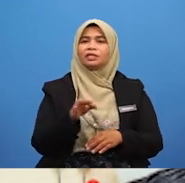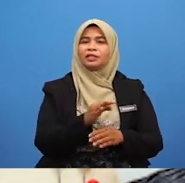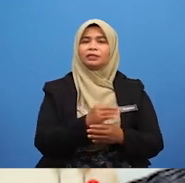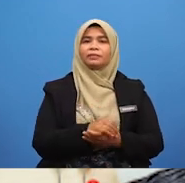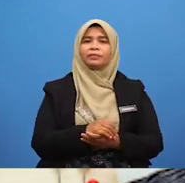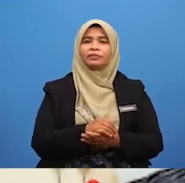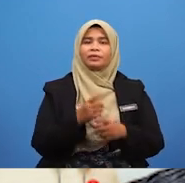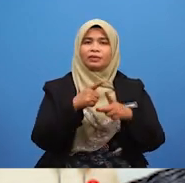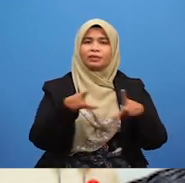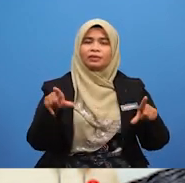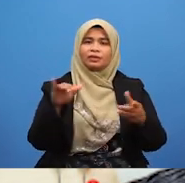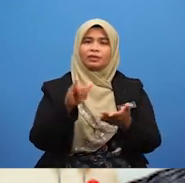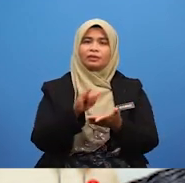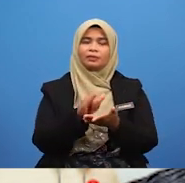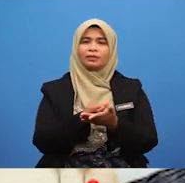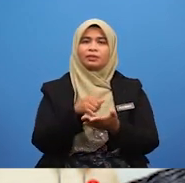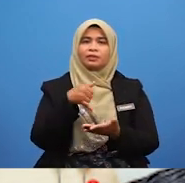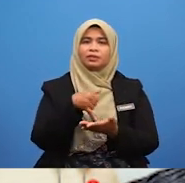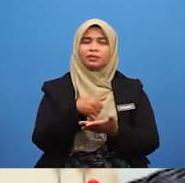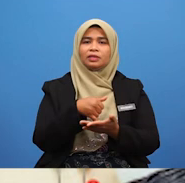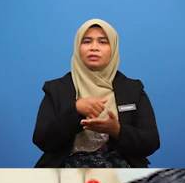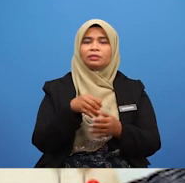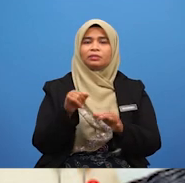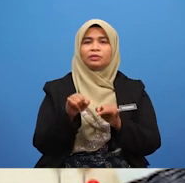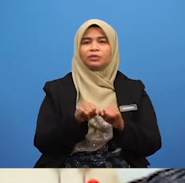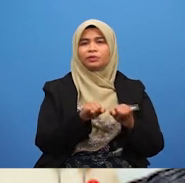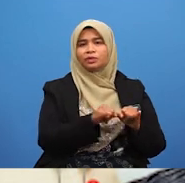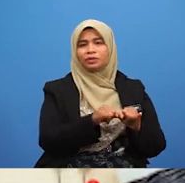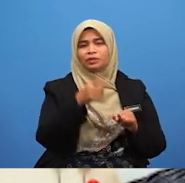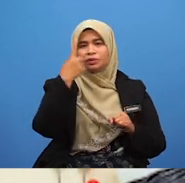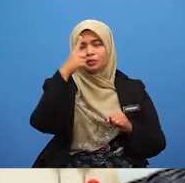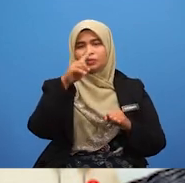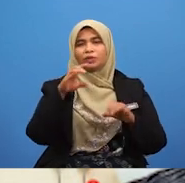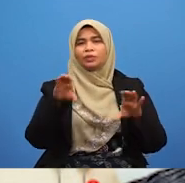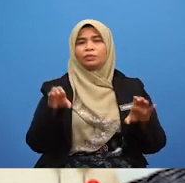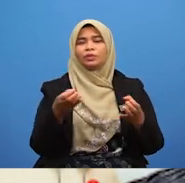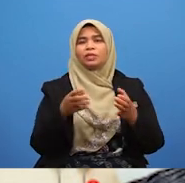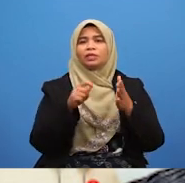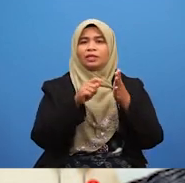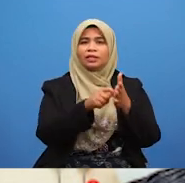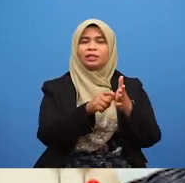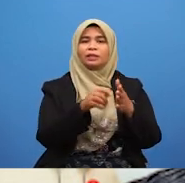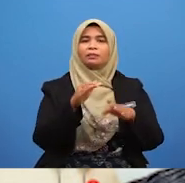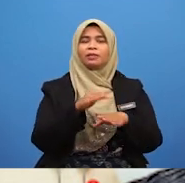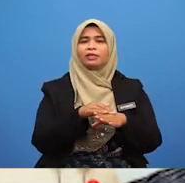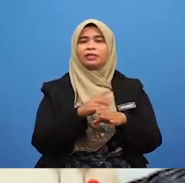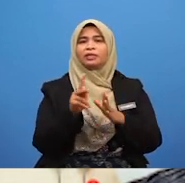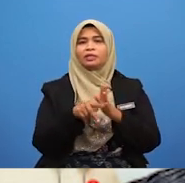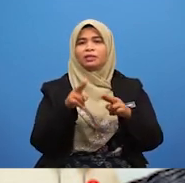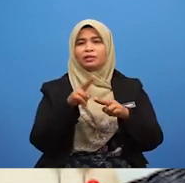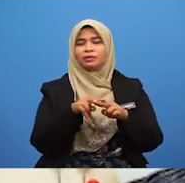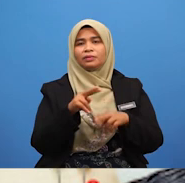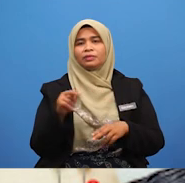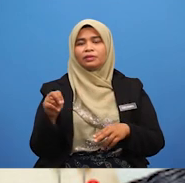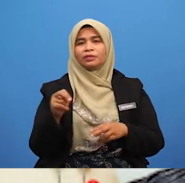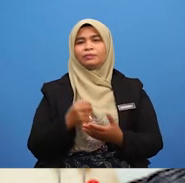Selain itu, jarum peniti juga untuk membuat tanda pada kedudukan.